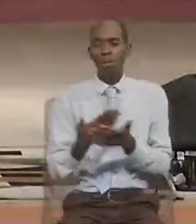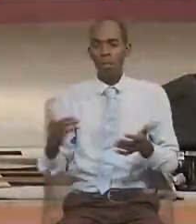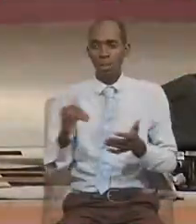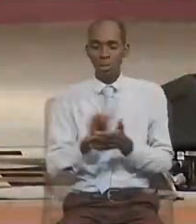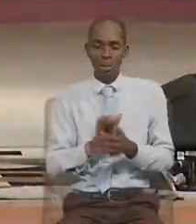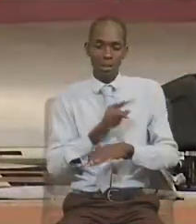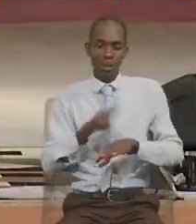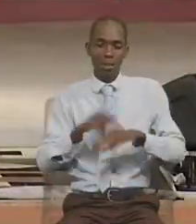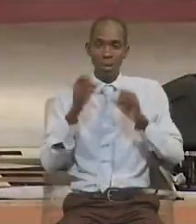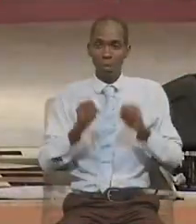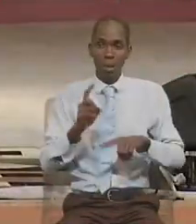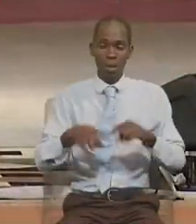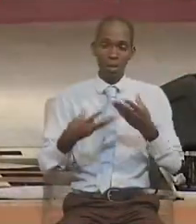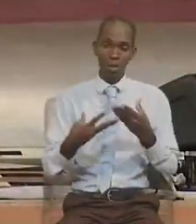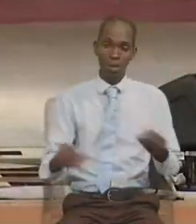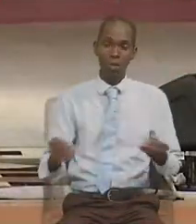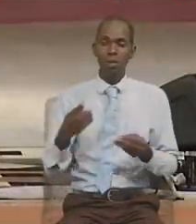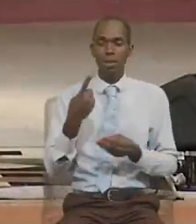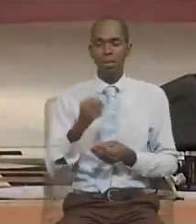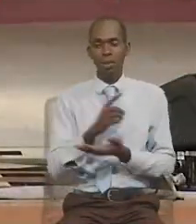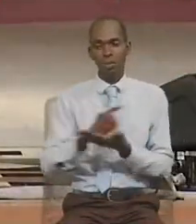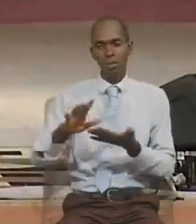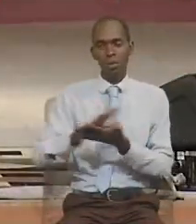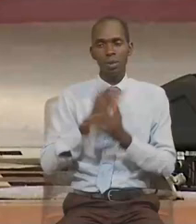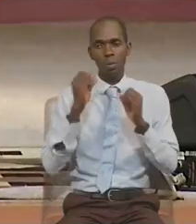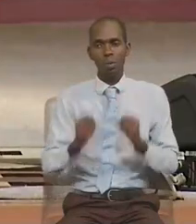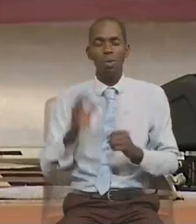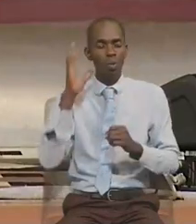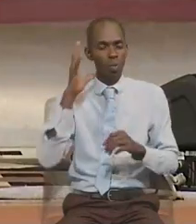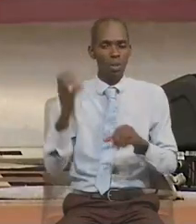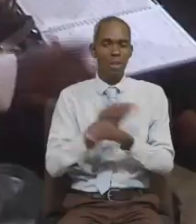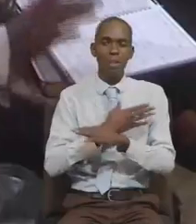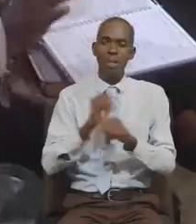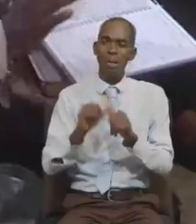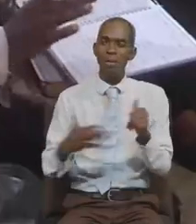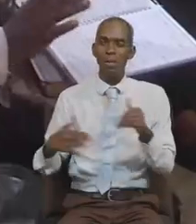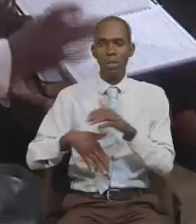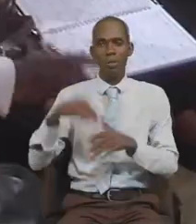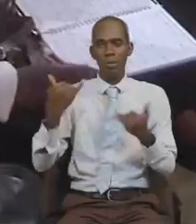surnaturelle de sa résurrection va tout balayer de ta vie ce soir au nom de Jésus.